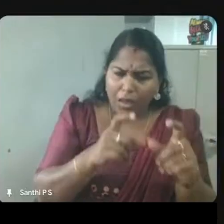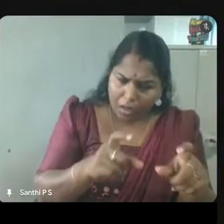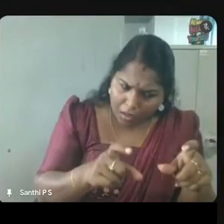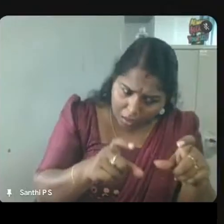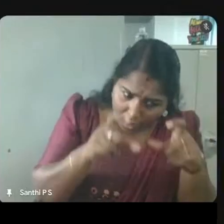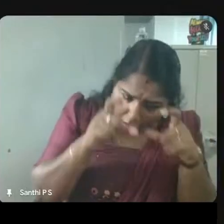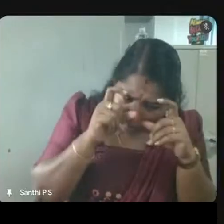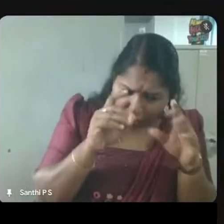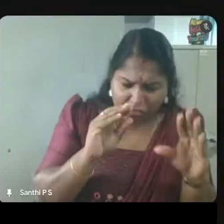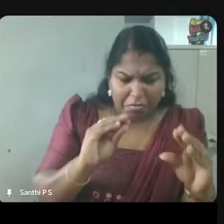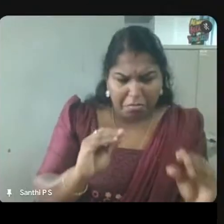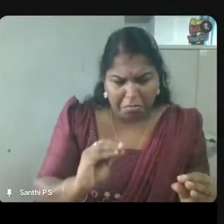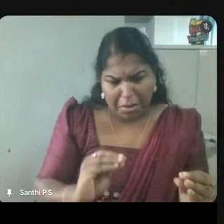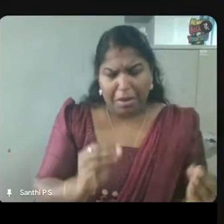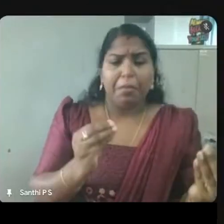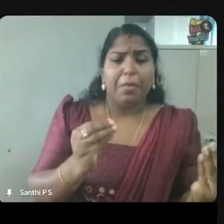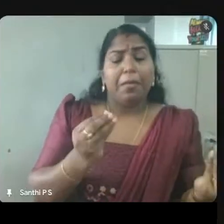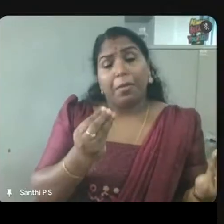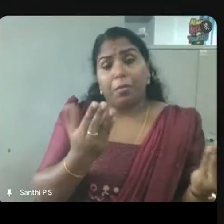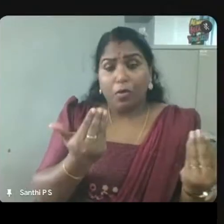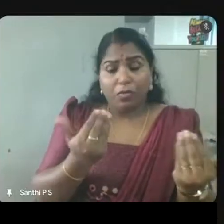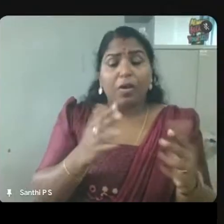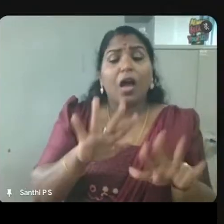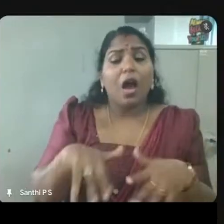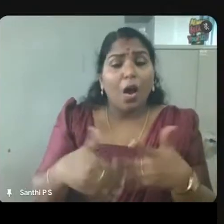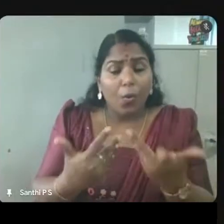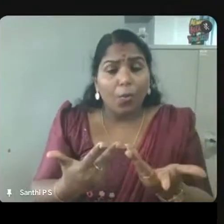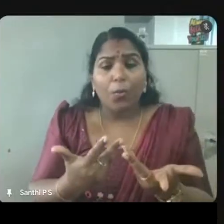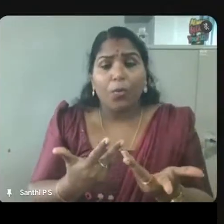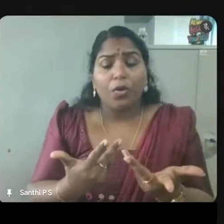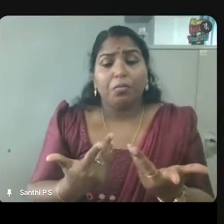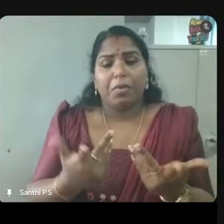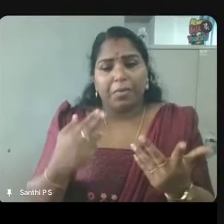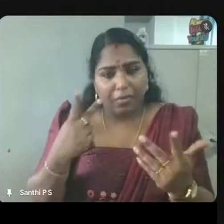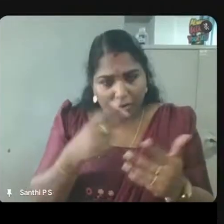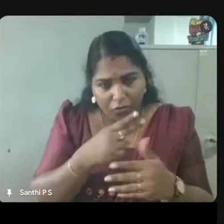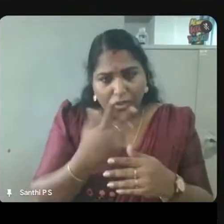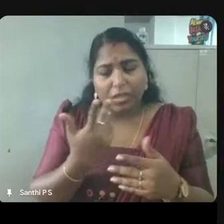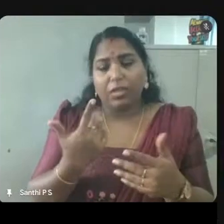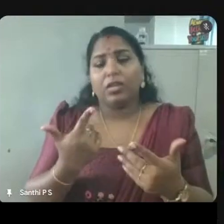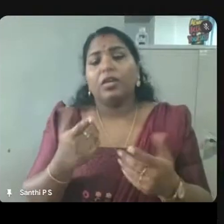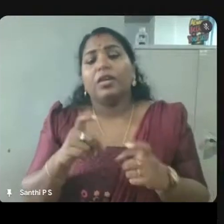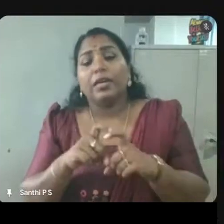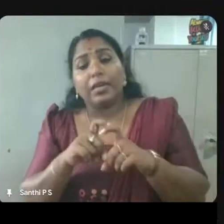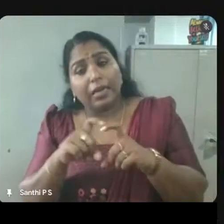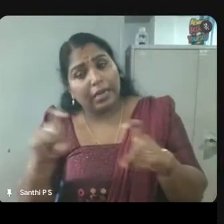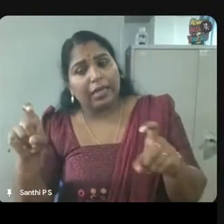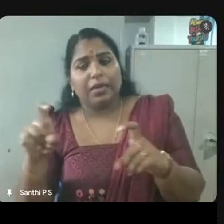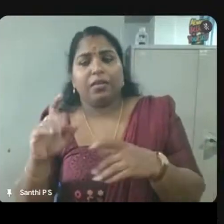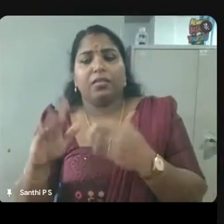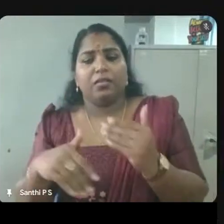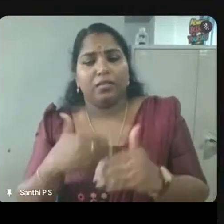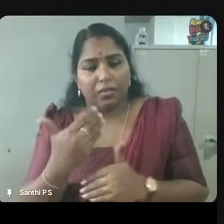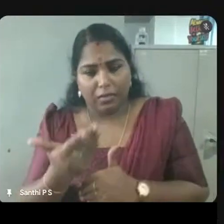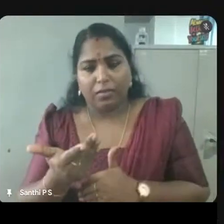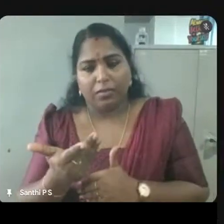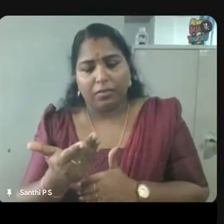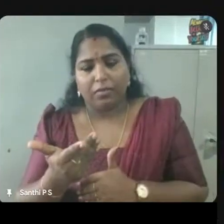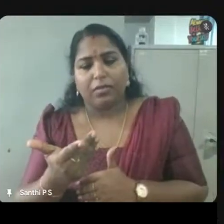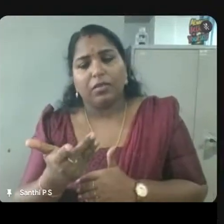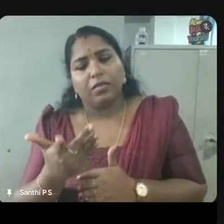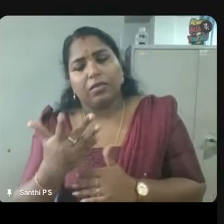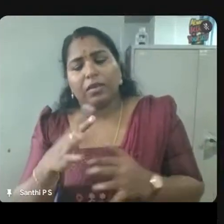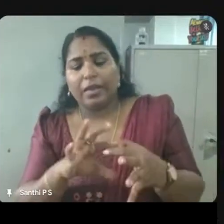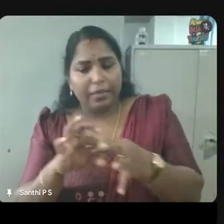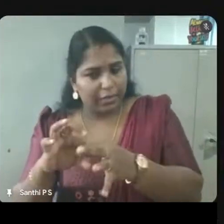കറക്റ്റ് ചെയ്യാൻ പറ്റുന്നുണ്ട്, കണ്ണാടി വെച്ചോ സർജറി വെച്ചോ. സോ ബെസ്റ്റ് കറക്റ്റഡ് വിഷ്വൽ അക്വിറ്റി എത്രയുണ്ട് ഇൻ ദ ബെറ്റർ ഐ, അതിനനുസരിച്ചാണ് നമ്മൾ